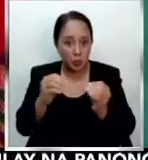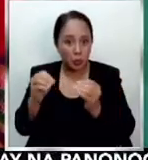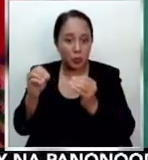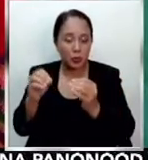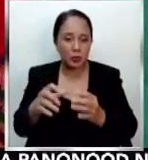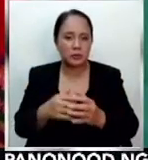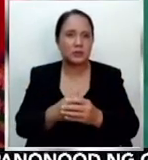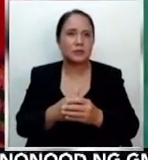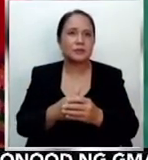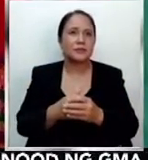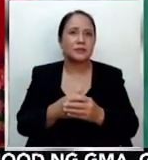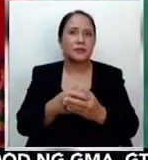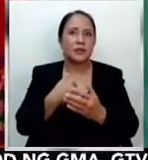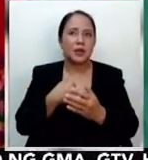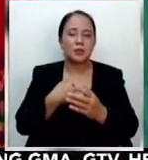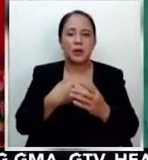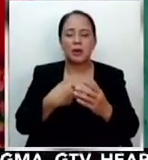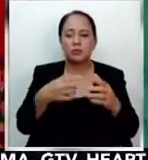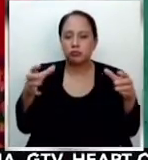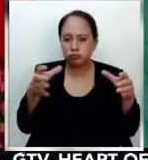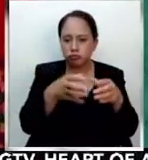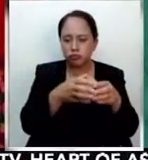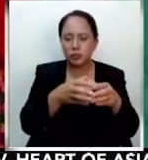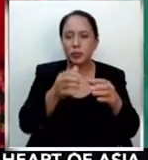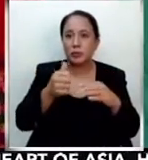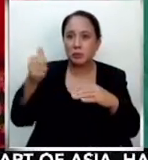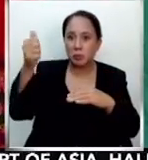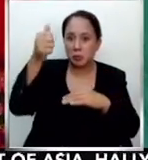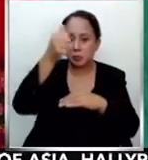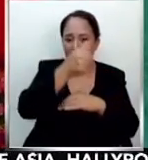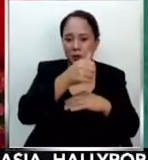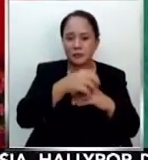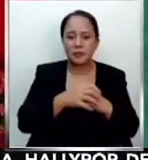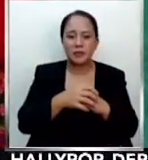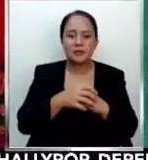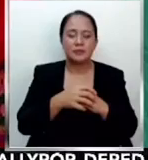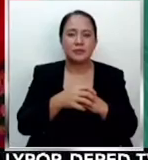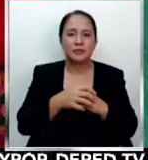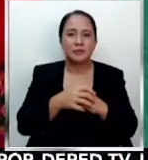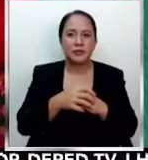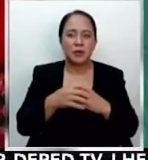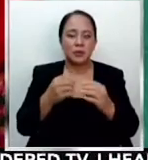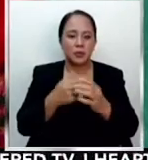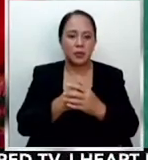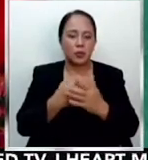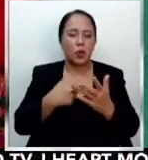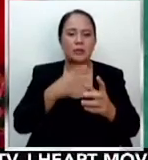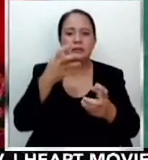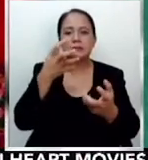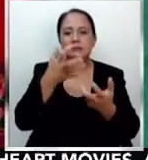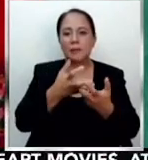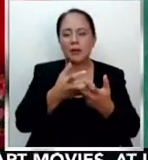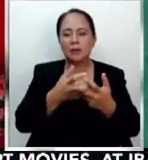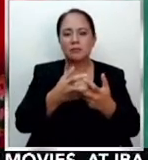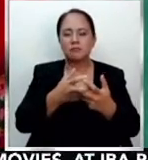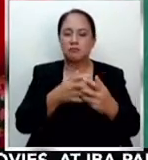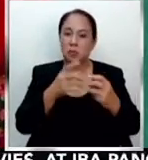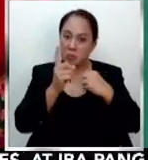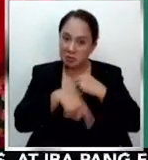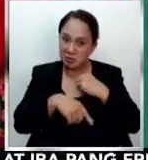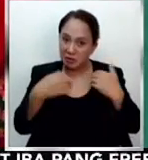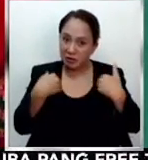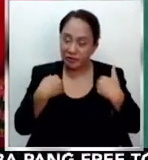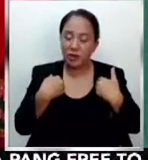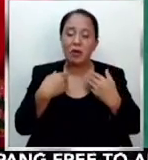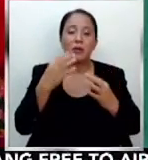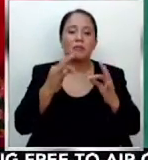ng isang forum with the elders. Doon nila mapagdidesisyonan. What would be the appropriate sanctions? Makita man na meron talagang